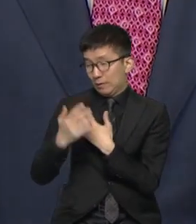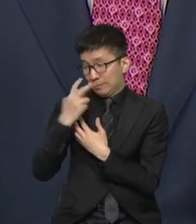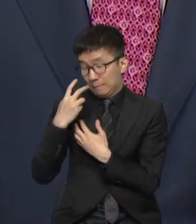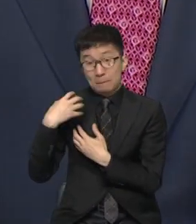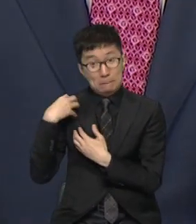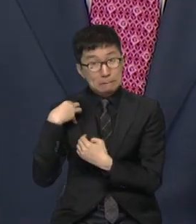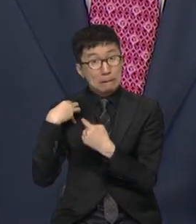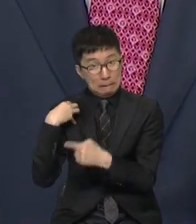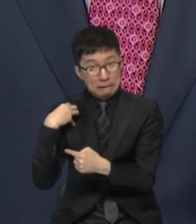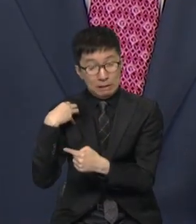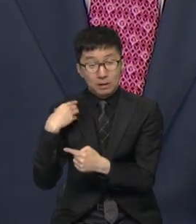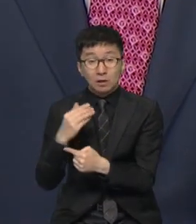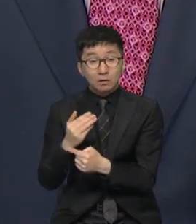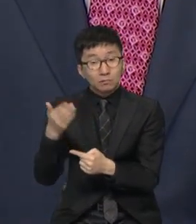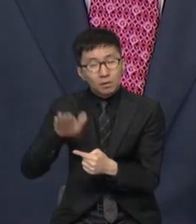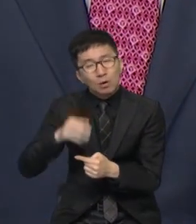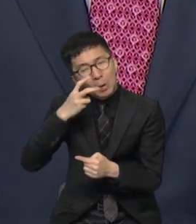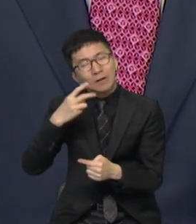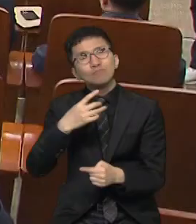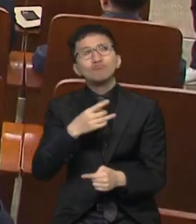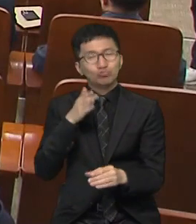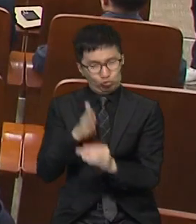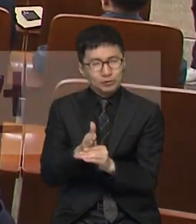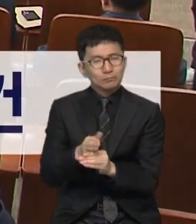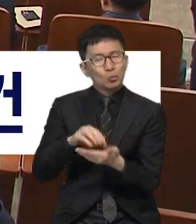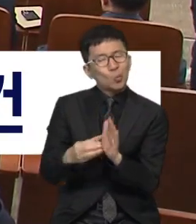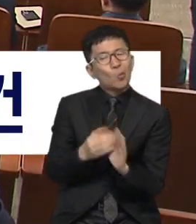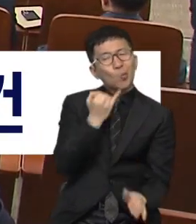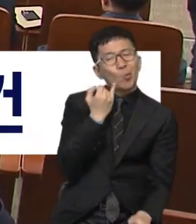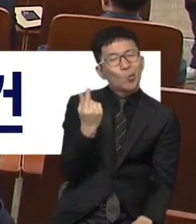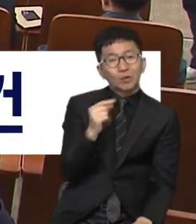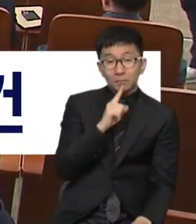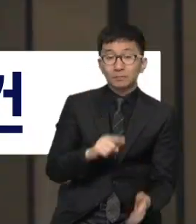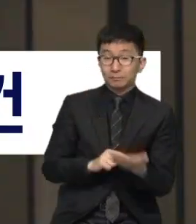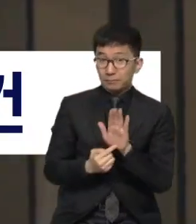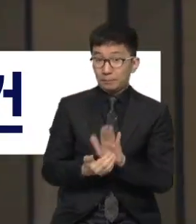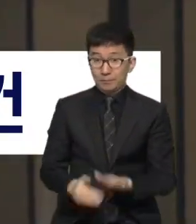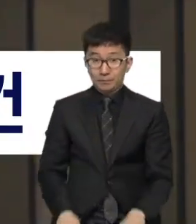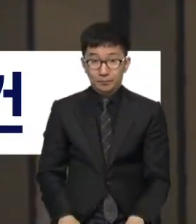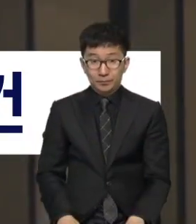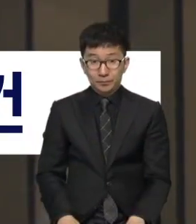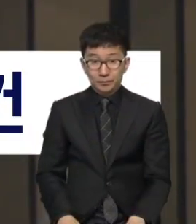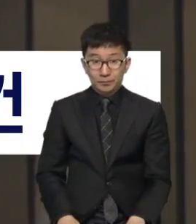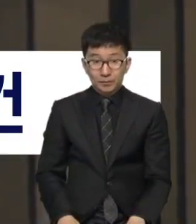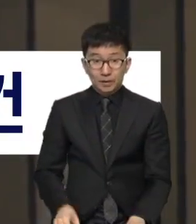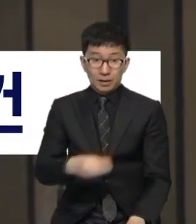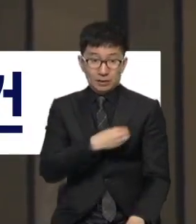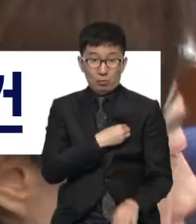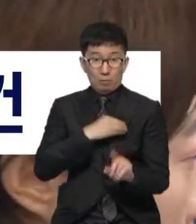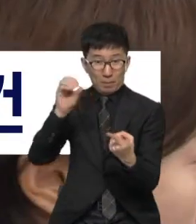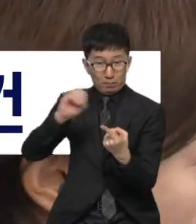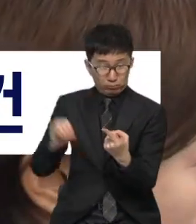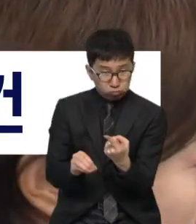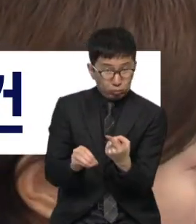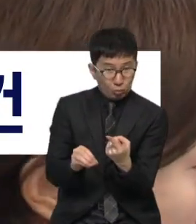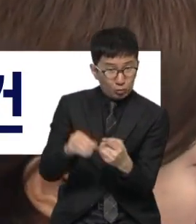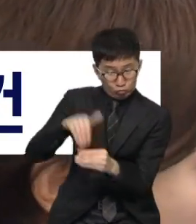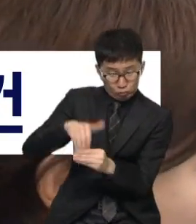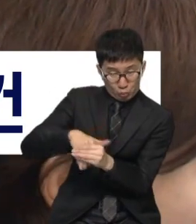비대위원장으론 무난한 인선이란 게 당내 중론인데 당원 100%인 대표 선출 방식을 둘러싼 이견을 어떻게